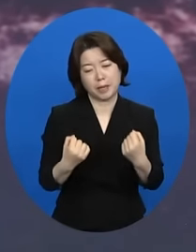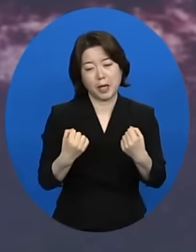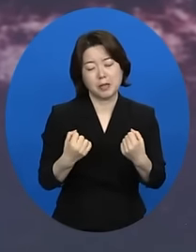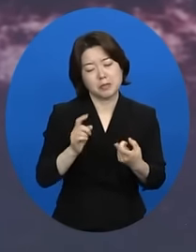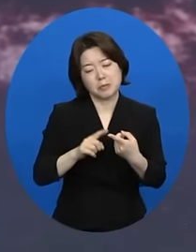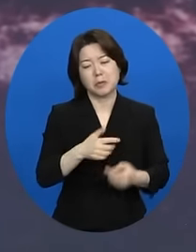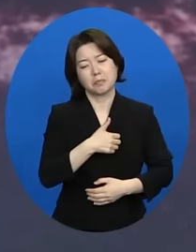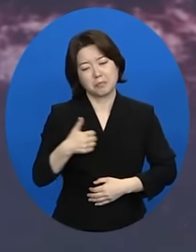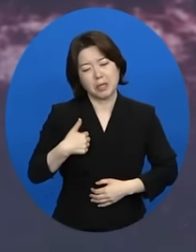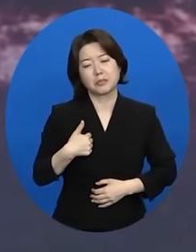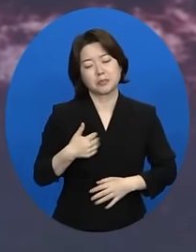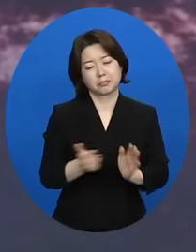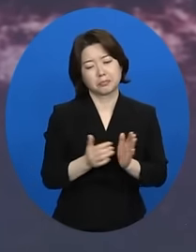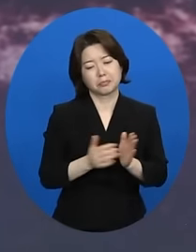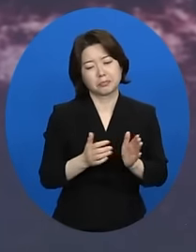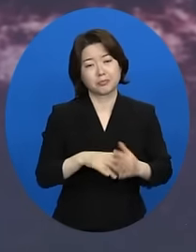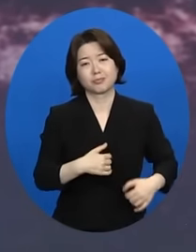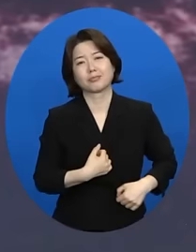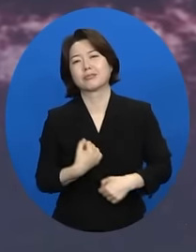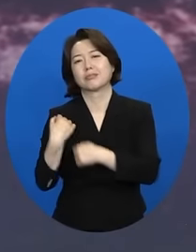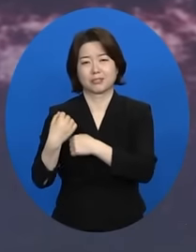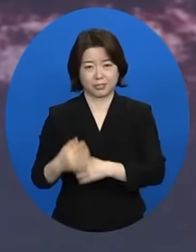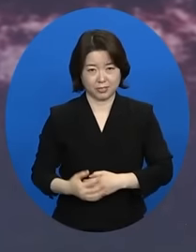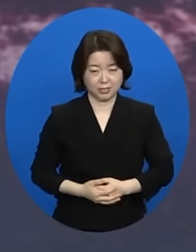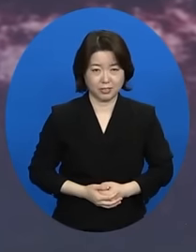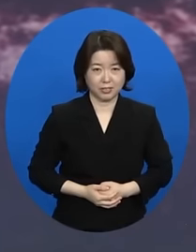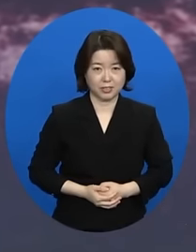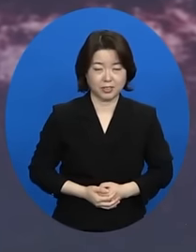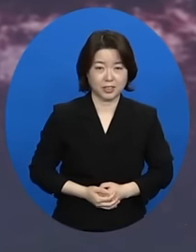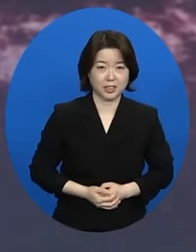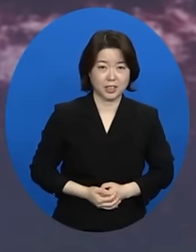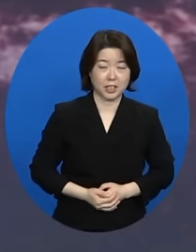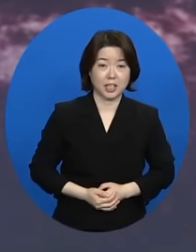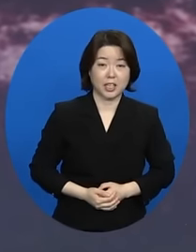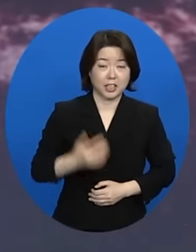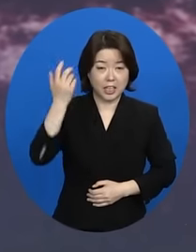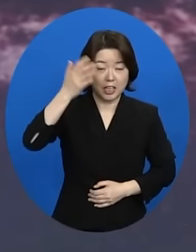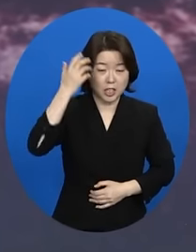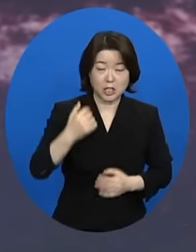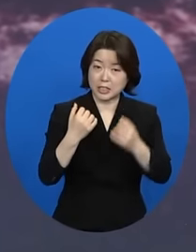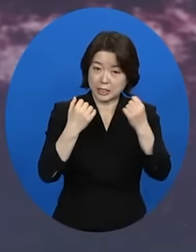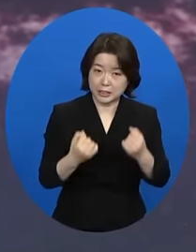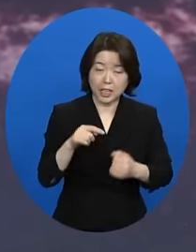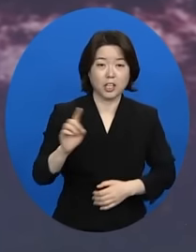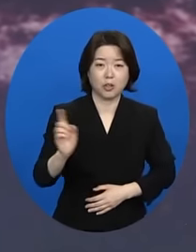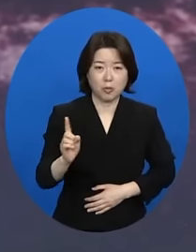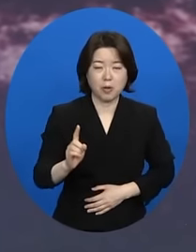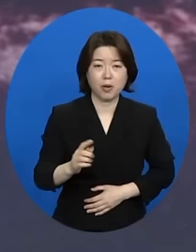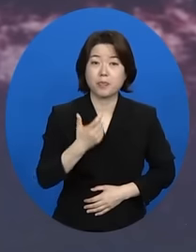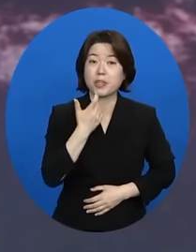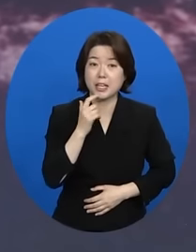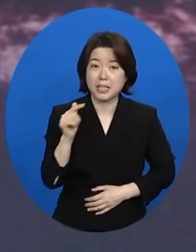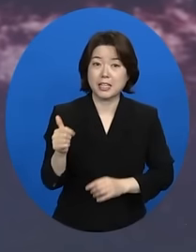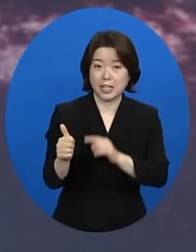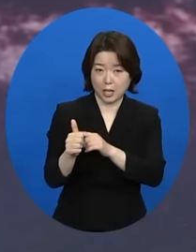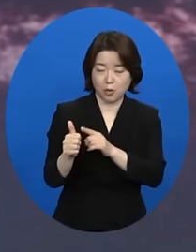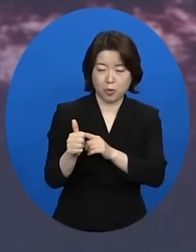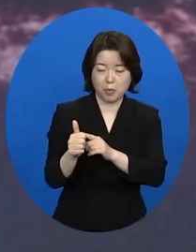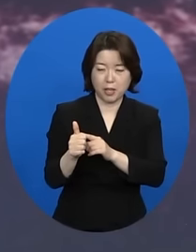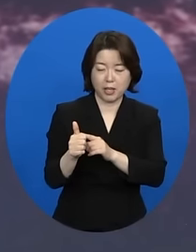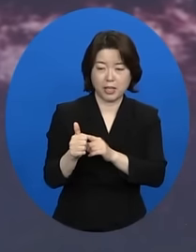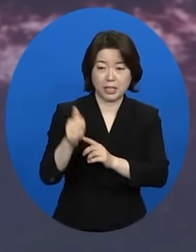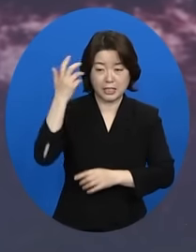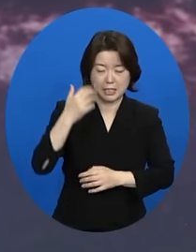있습니다. 야곱이 정착한 이 세겜이 의미하는 것이 뭐냐면 야곱의 영적인